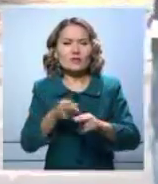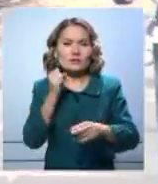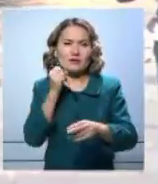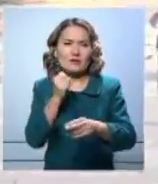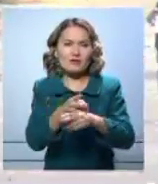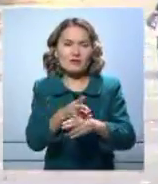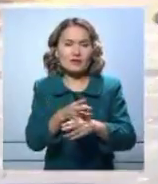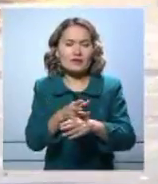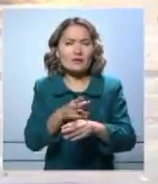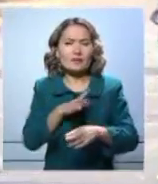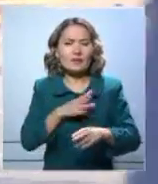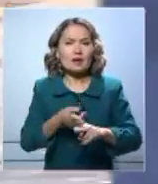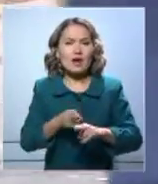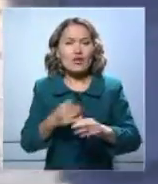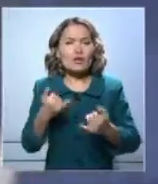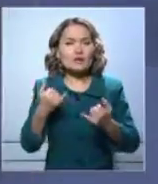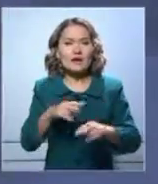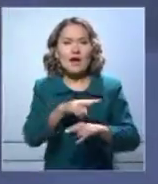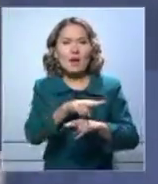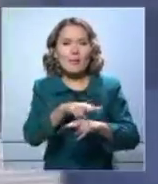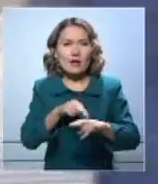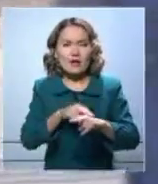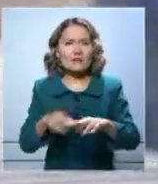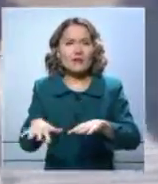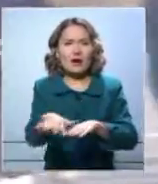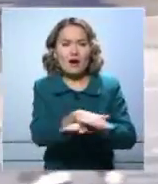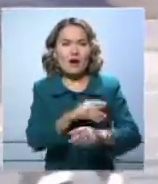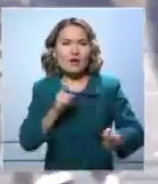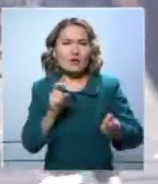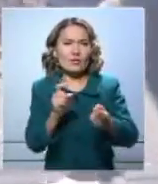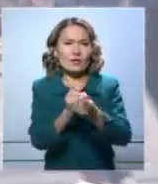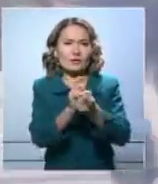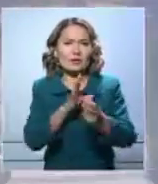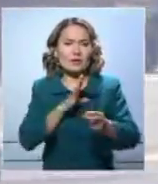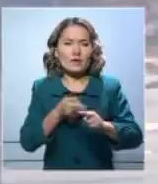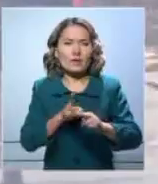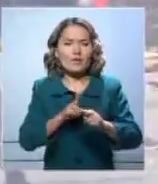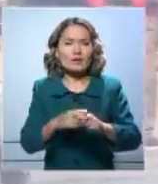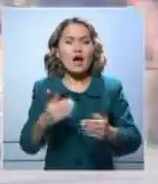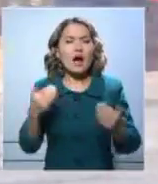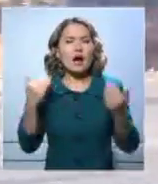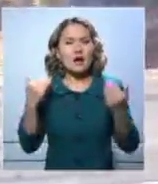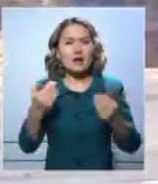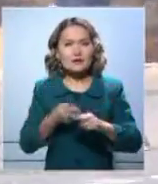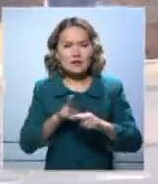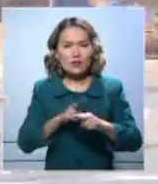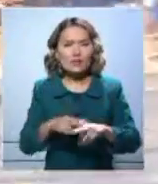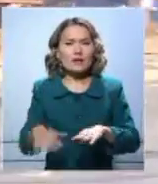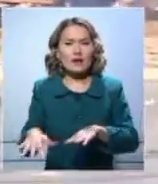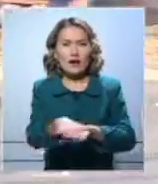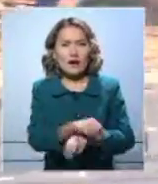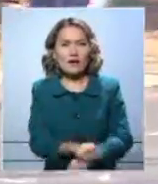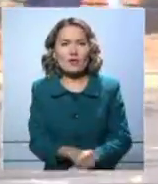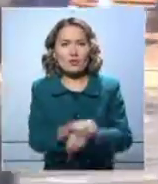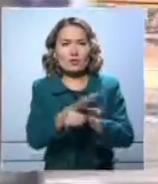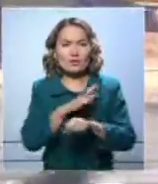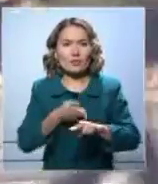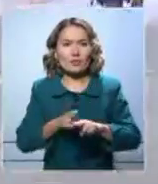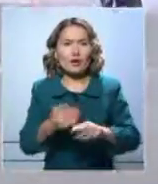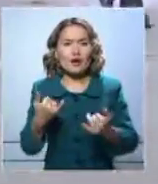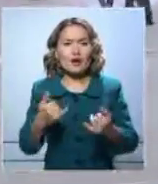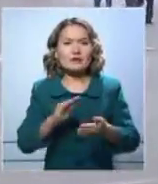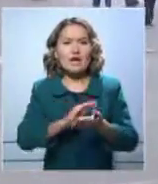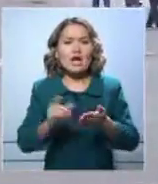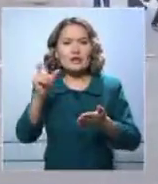көрген палестиналық тілшілер туралы фоторепортаж ғаламторды шарлап кетті. Біздің арнаға берген эксклюзивті сұхбатында әр репортаж дайындау қыл